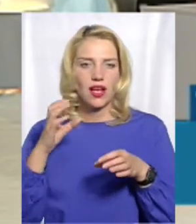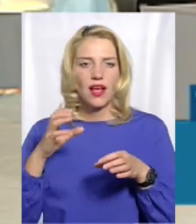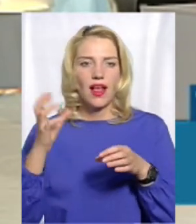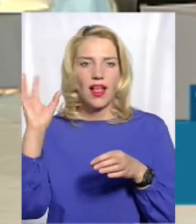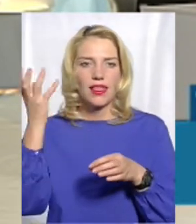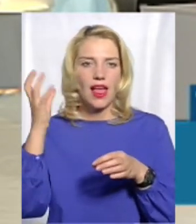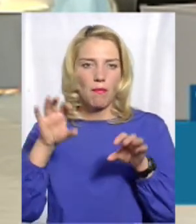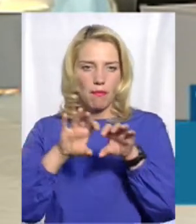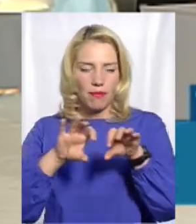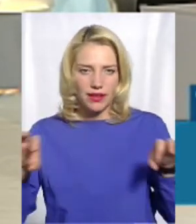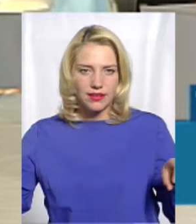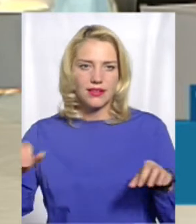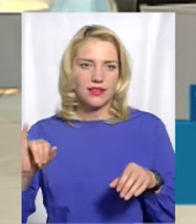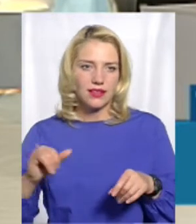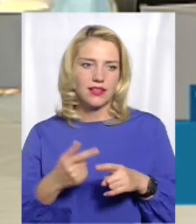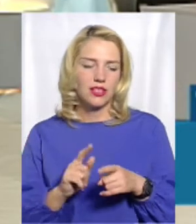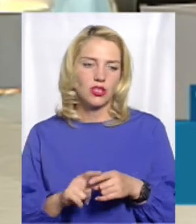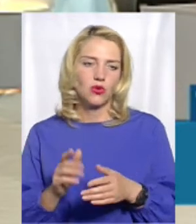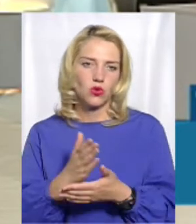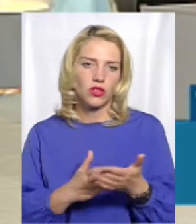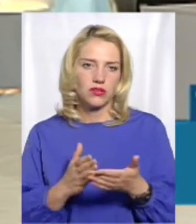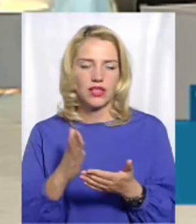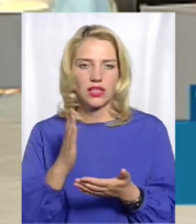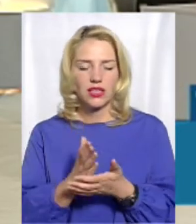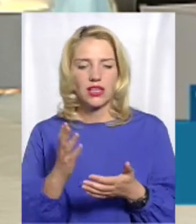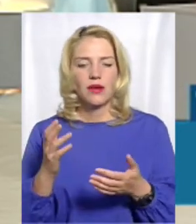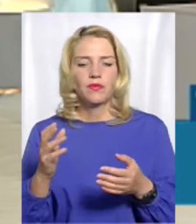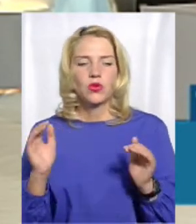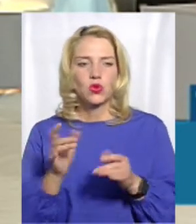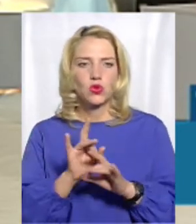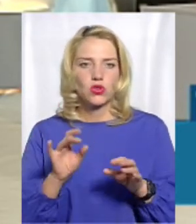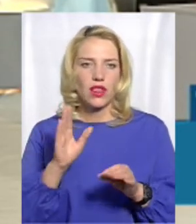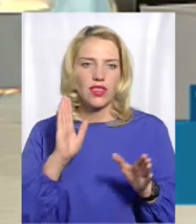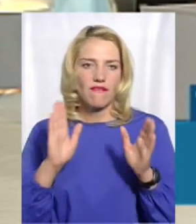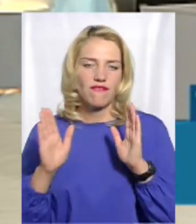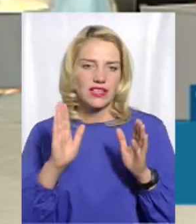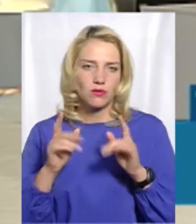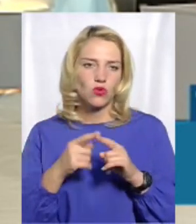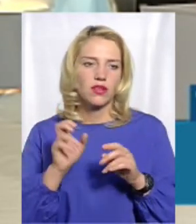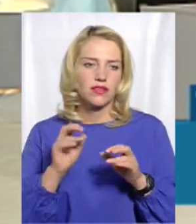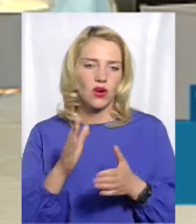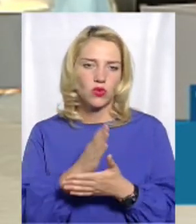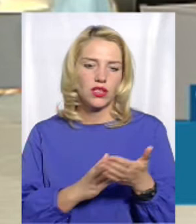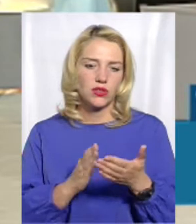і утилізувати. Є в нас сюжет на сторінці Facebook, як утилізуються безпосередньо